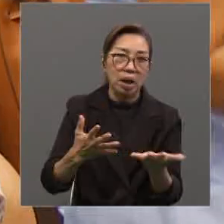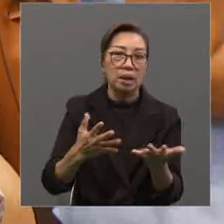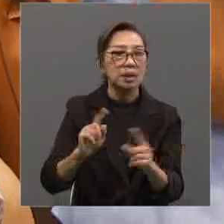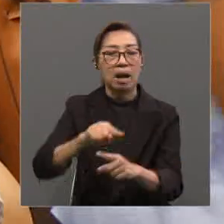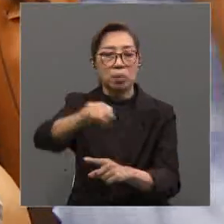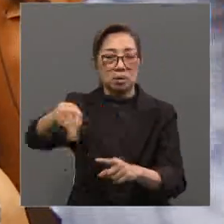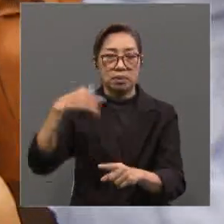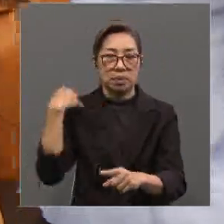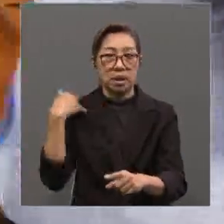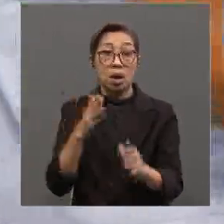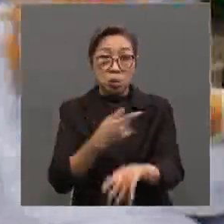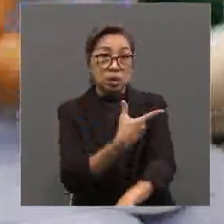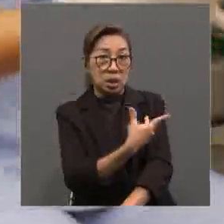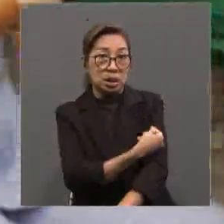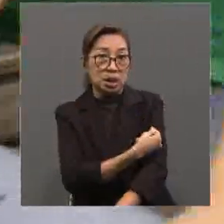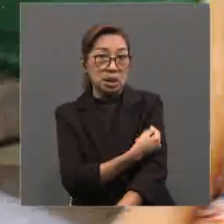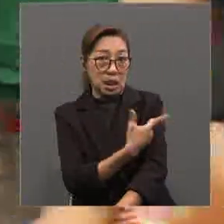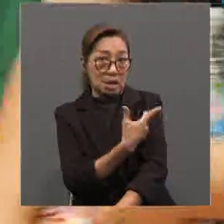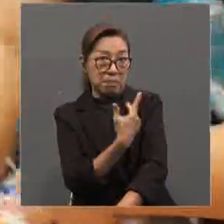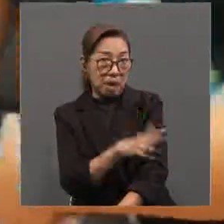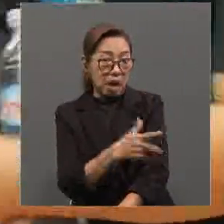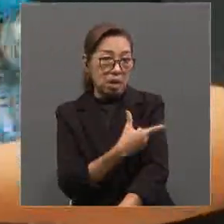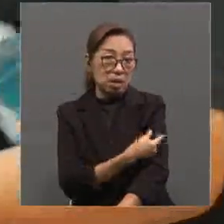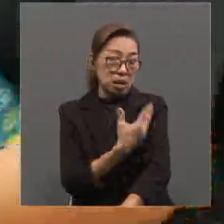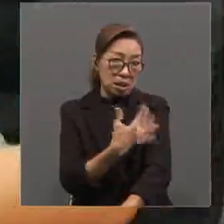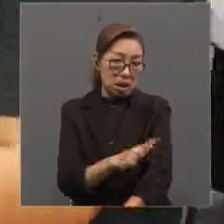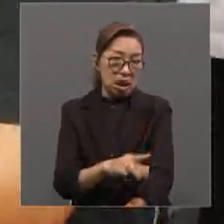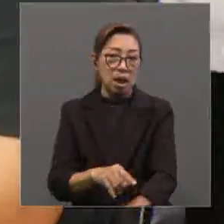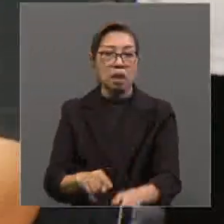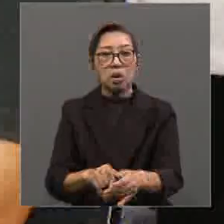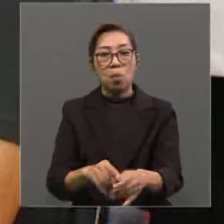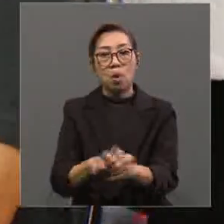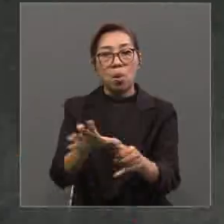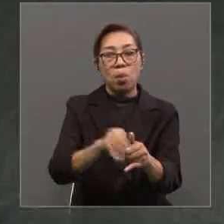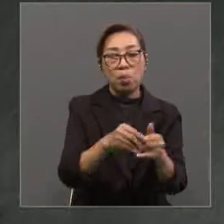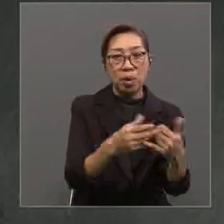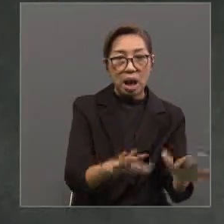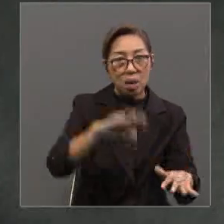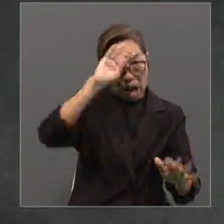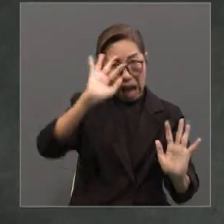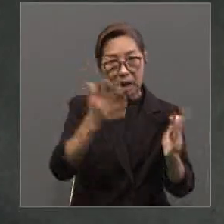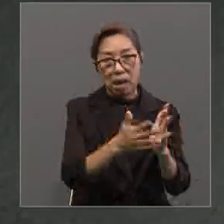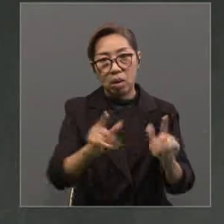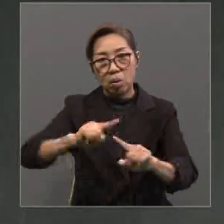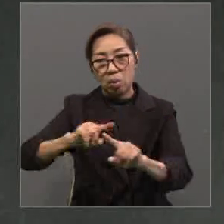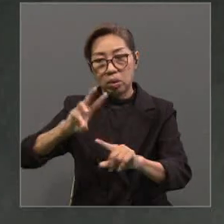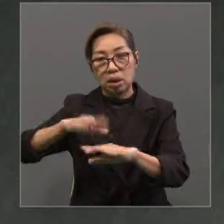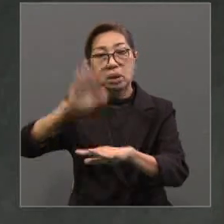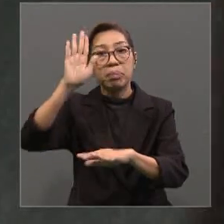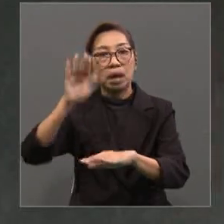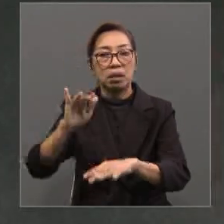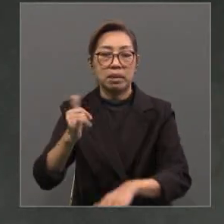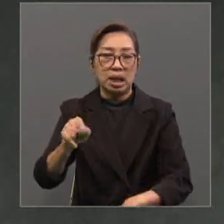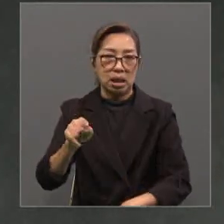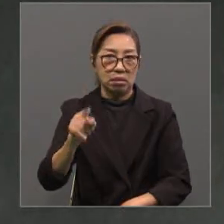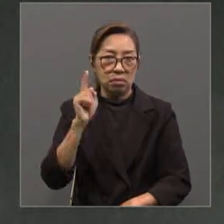งทั้งคนที่ฉีดวัคซีนเข็มล่าสุดและติดเชื้อไปแล้วนานเกิน6เดือนจึงแนะนำค่ะว่าถ้าหากรู้ตัวนะคะว่า